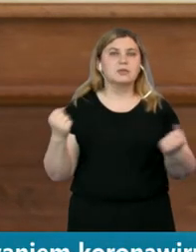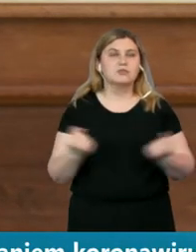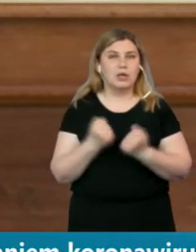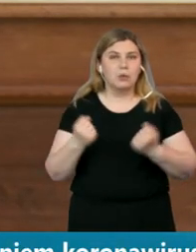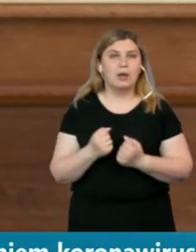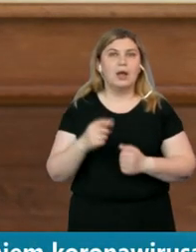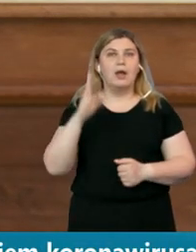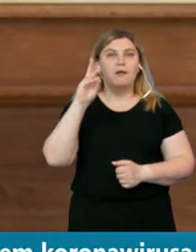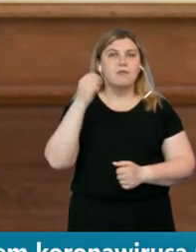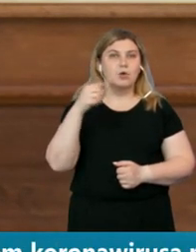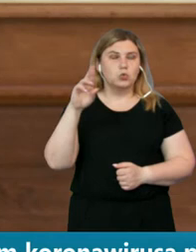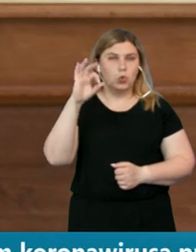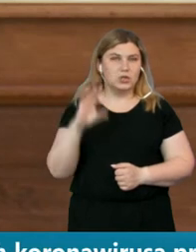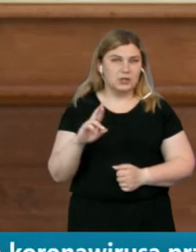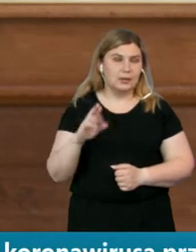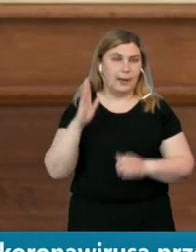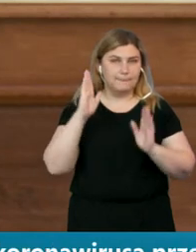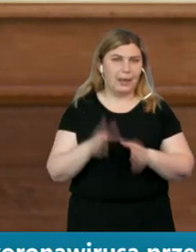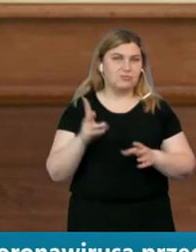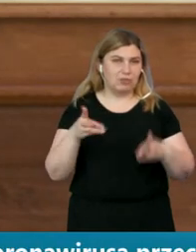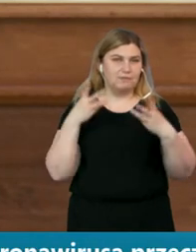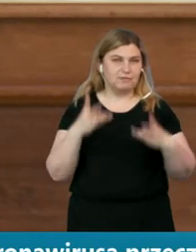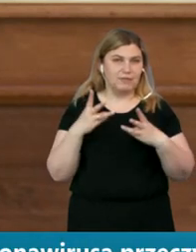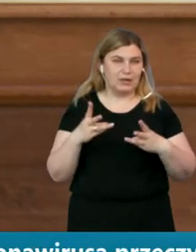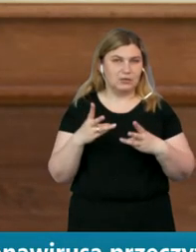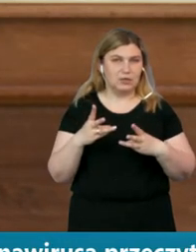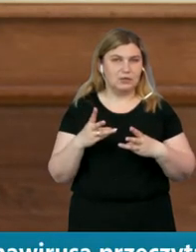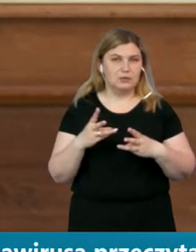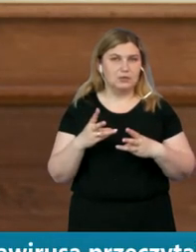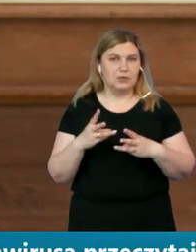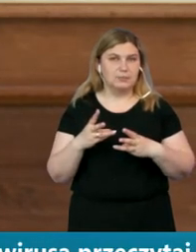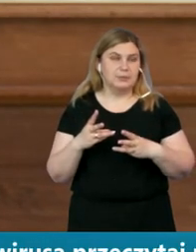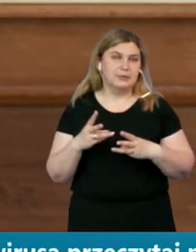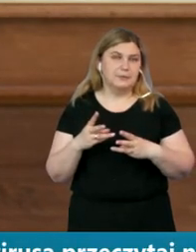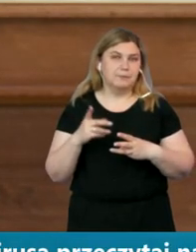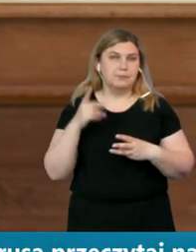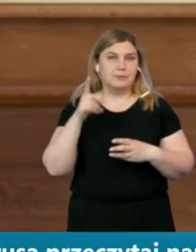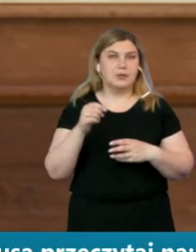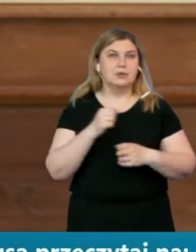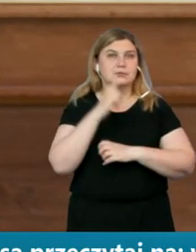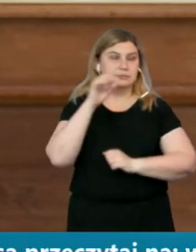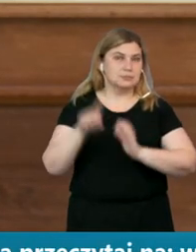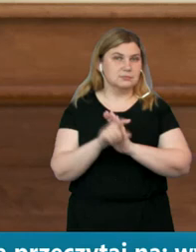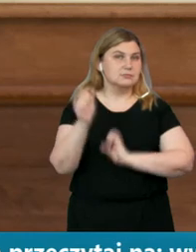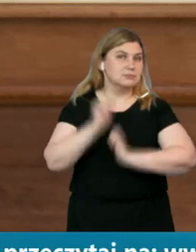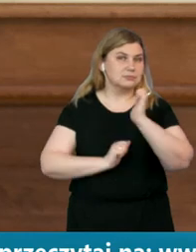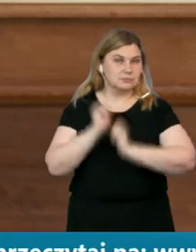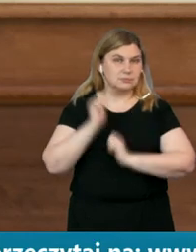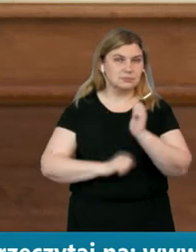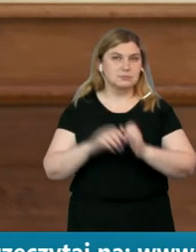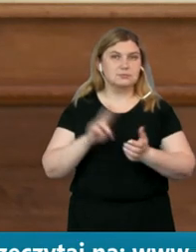Pewnie wodór będzie kluczowym źródłem zasilania silników, natomiast na